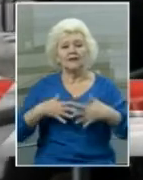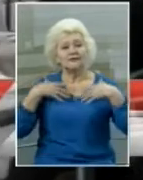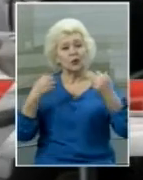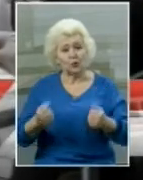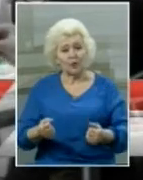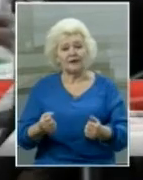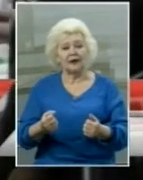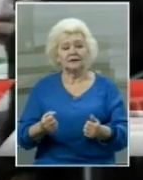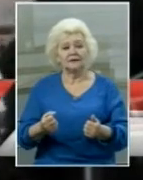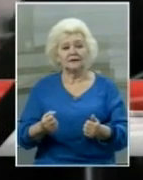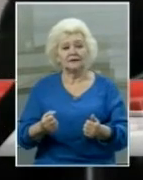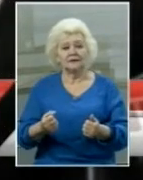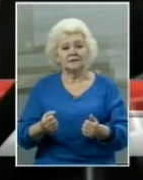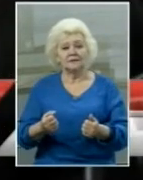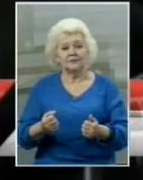здоров'я.